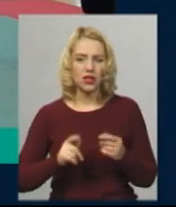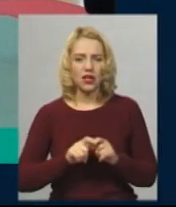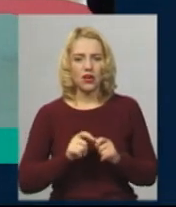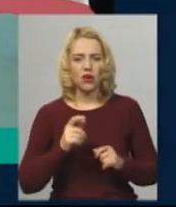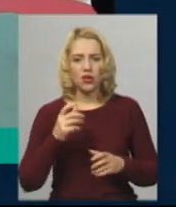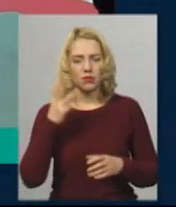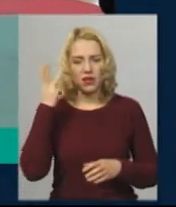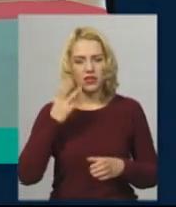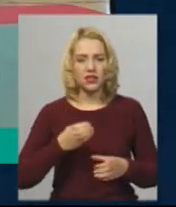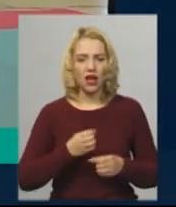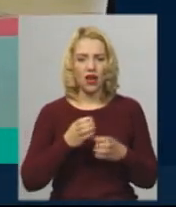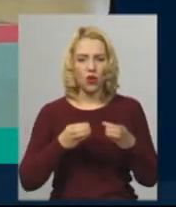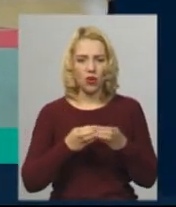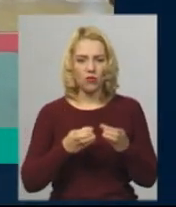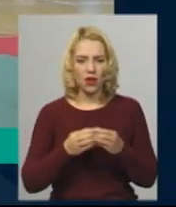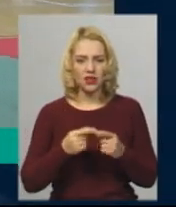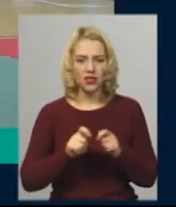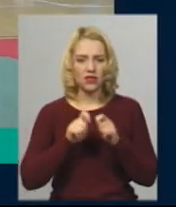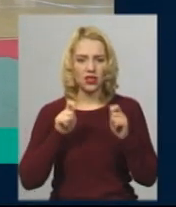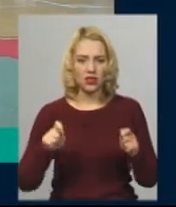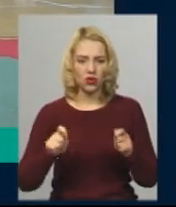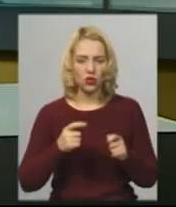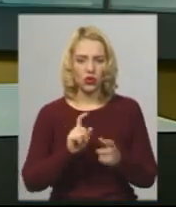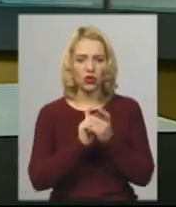Кубку світу з єдиноборств Конгсау в Польщі.